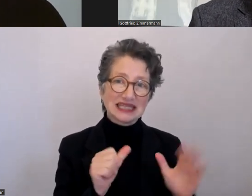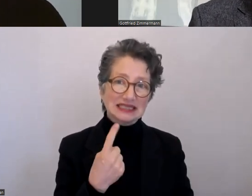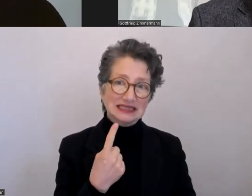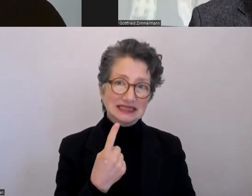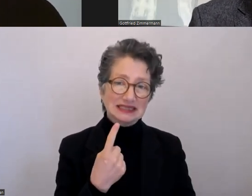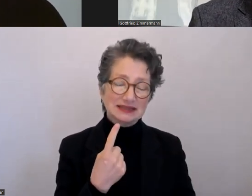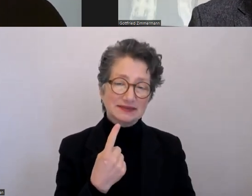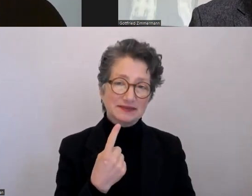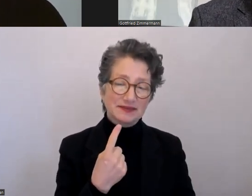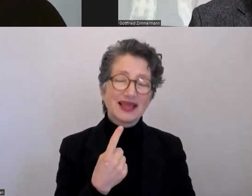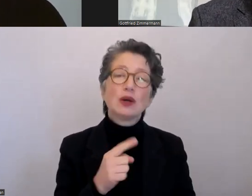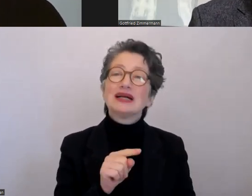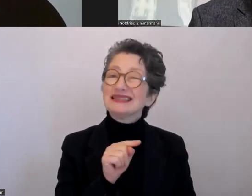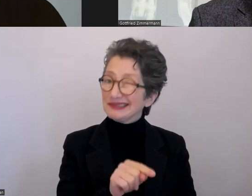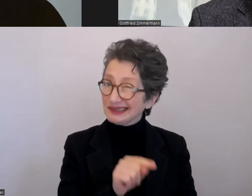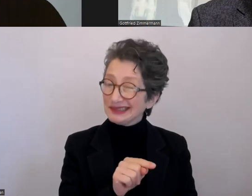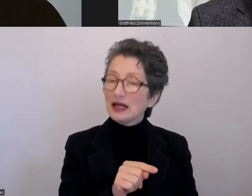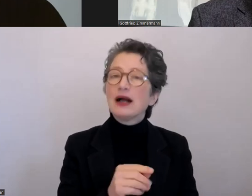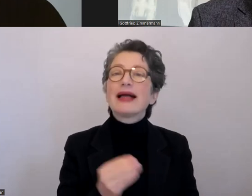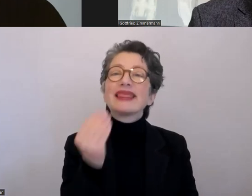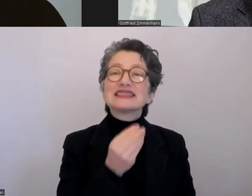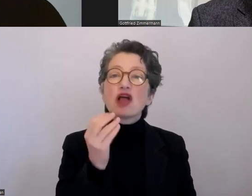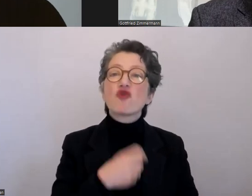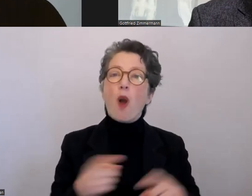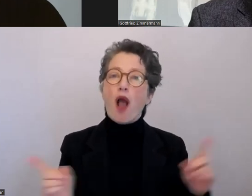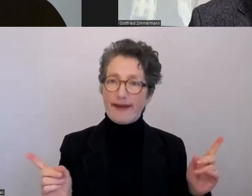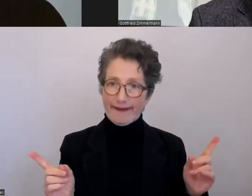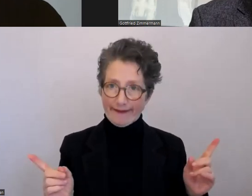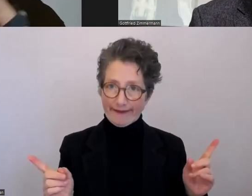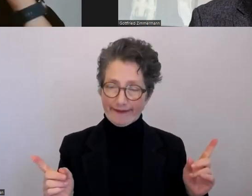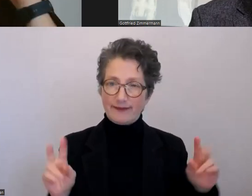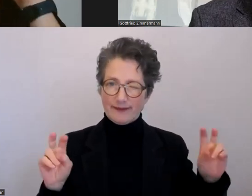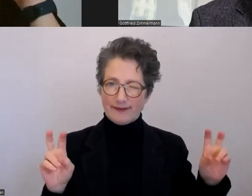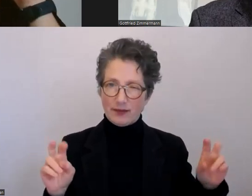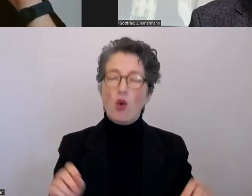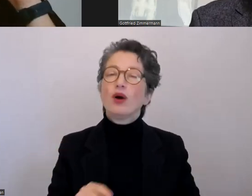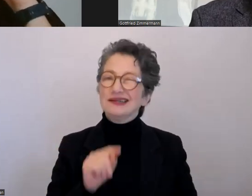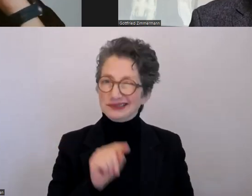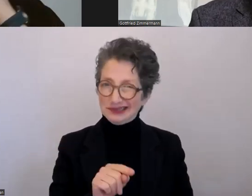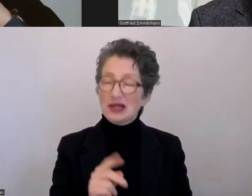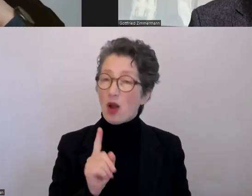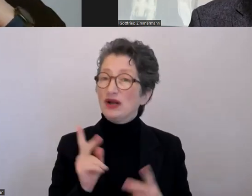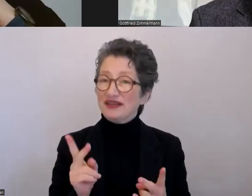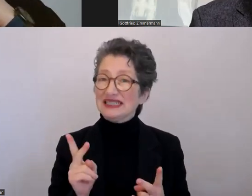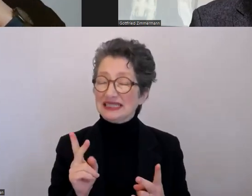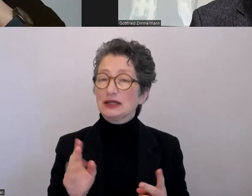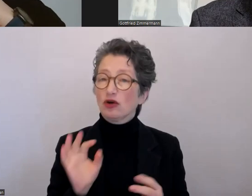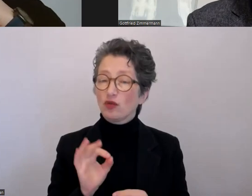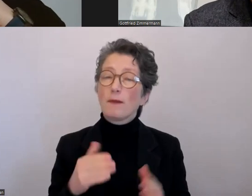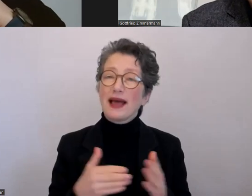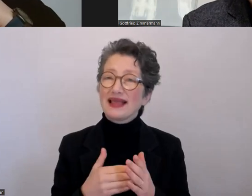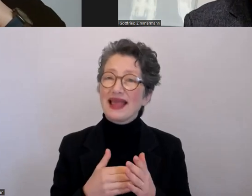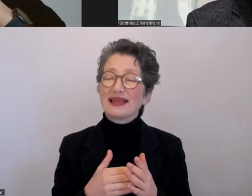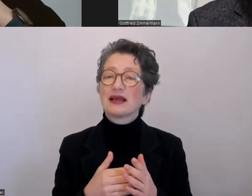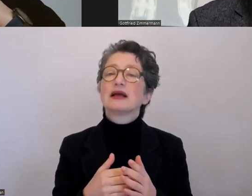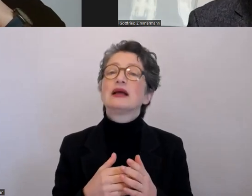17161. Da geht es um Design für alle. Und das ist auch wichtig für das Barrierefreiheitsstärkungsgesetz. Und dann gibt